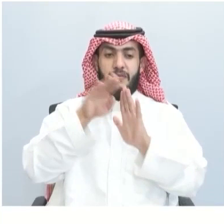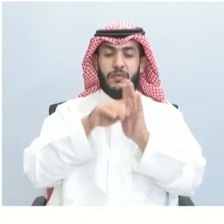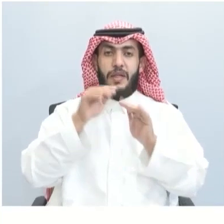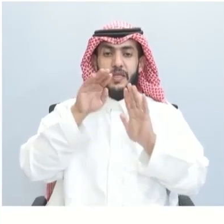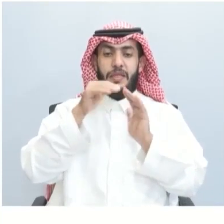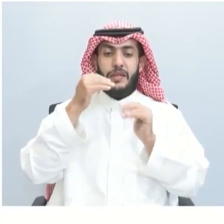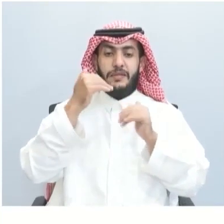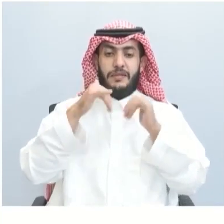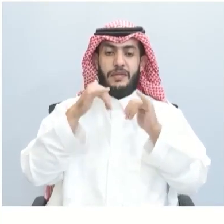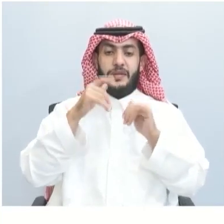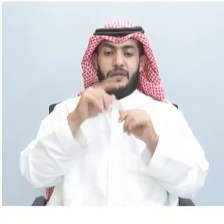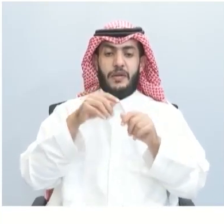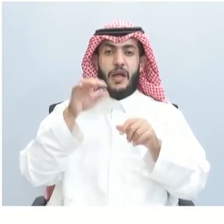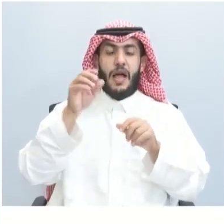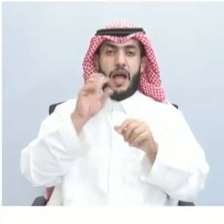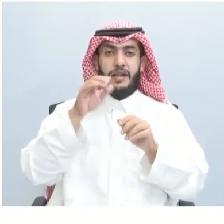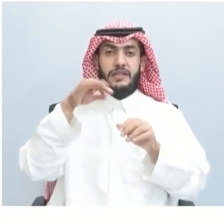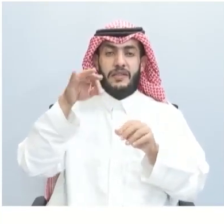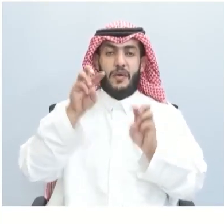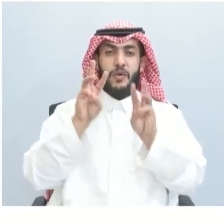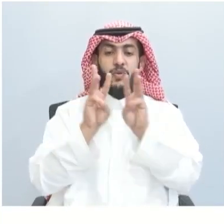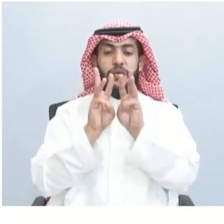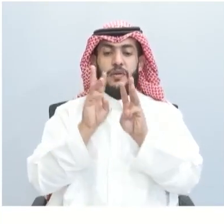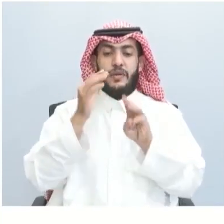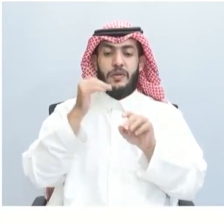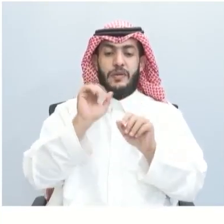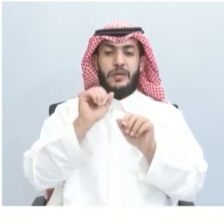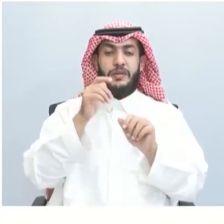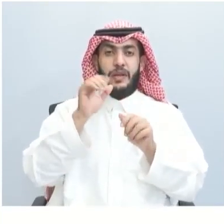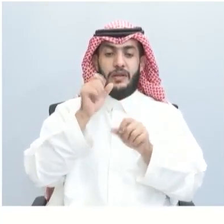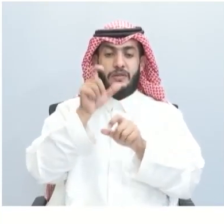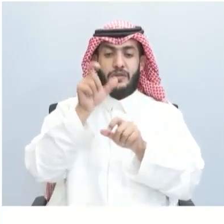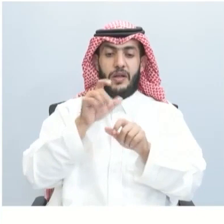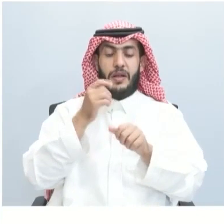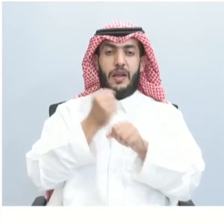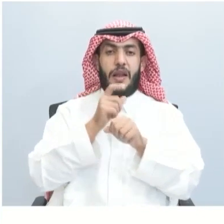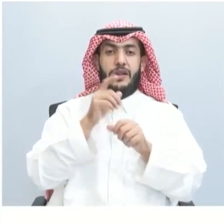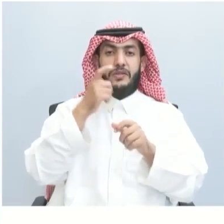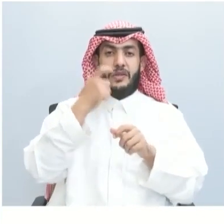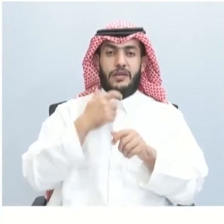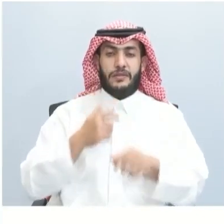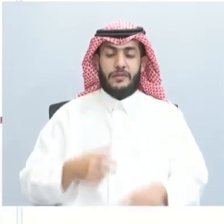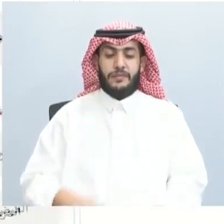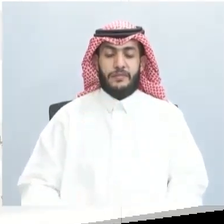ايضا سنتعرف على عرض صفحه الكترونيه العرض من جانب العميل والعرض من جانب